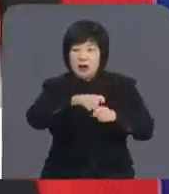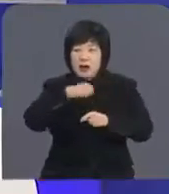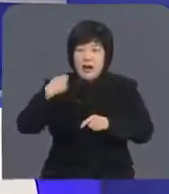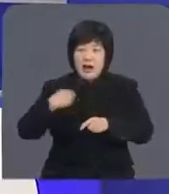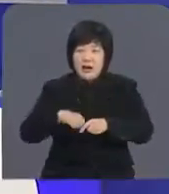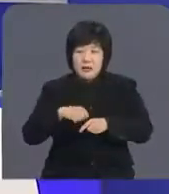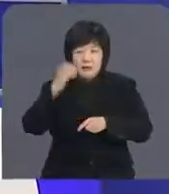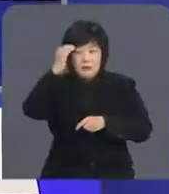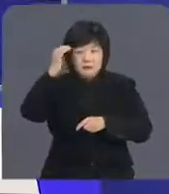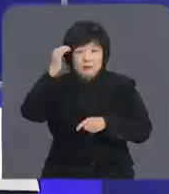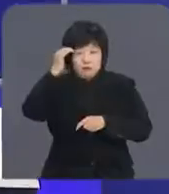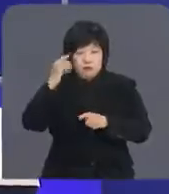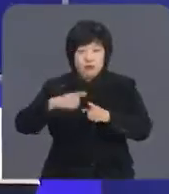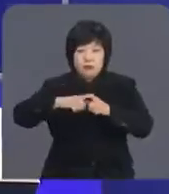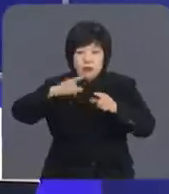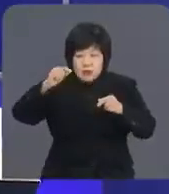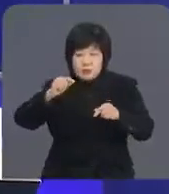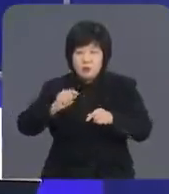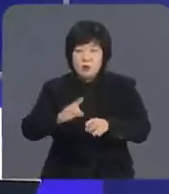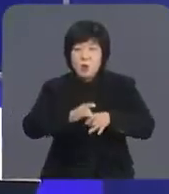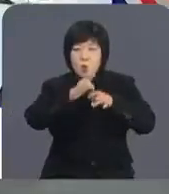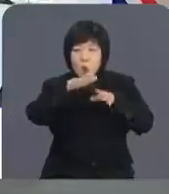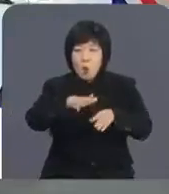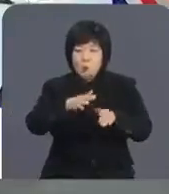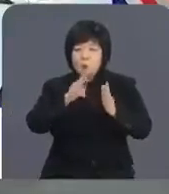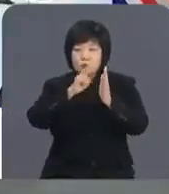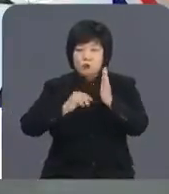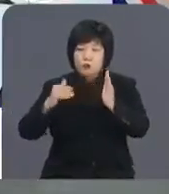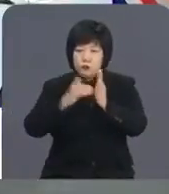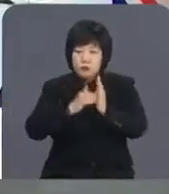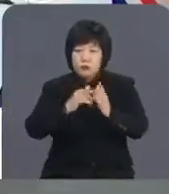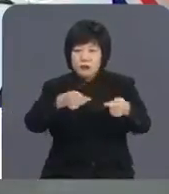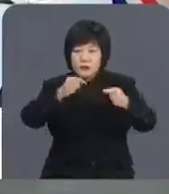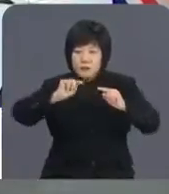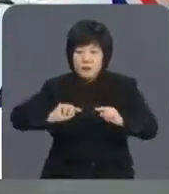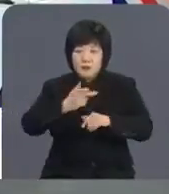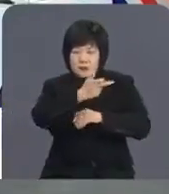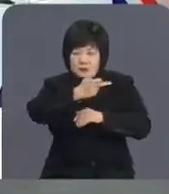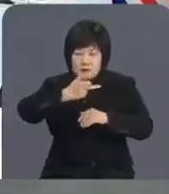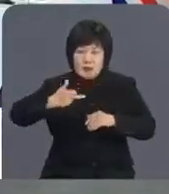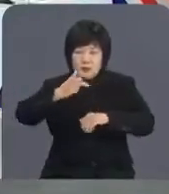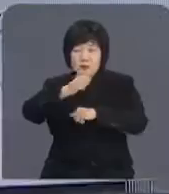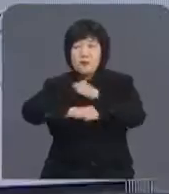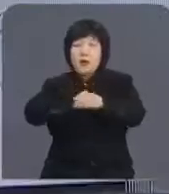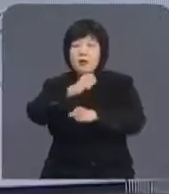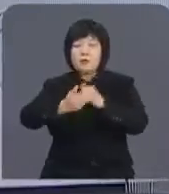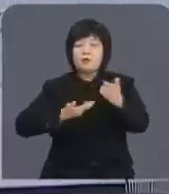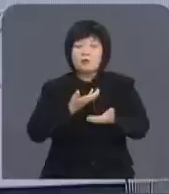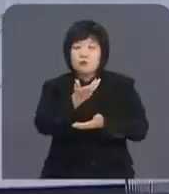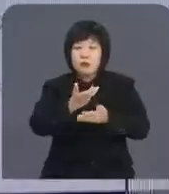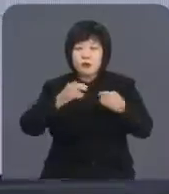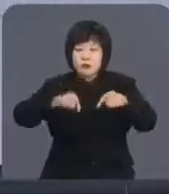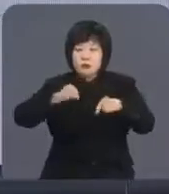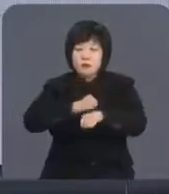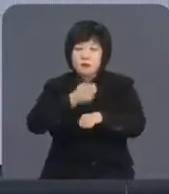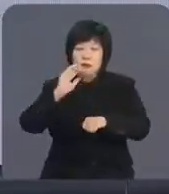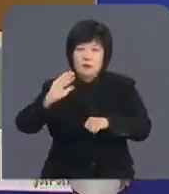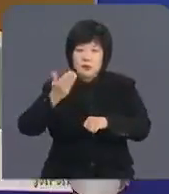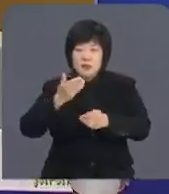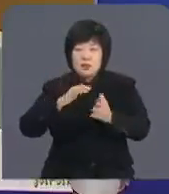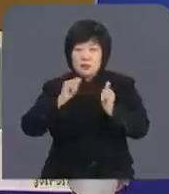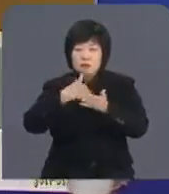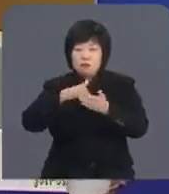그리고 호주 뉴질랜드가 참여하는 세계 최대 자유무역협정 입니다 인구는 34억 명